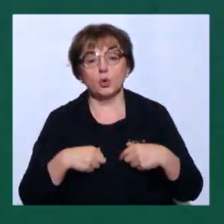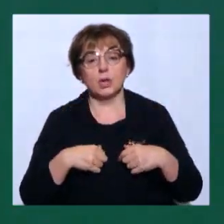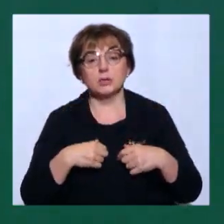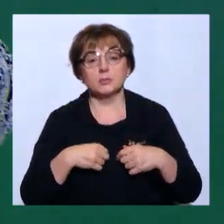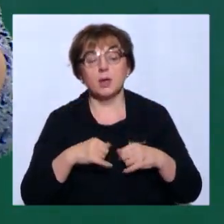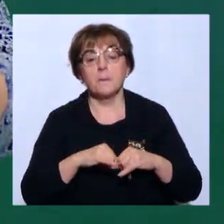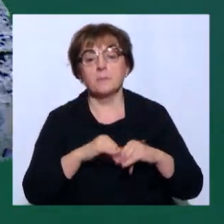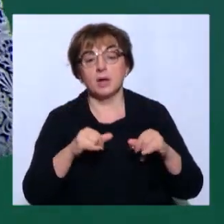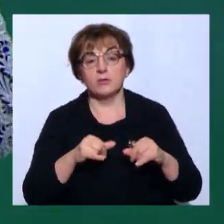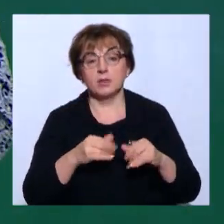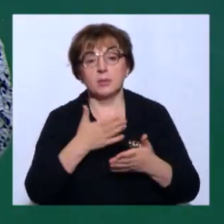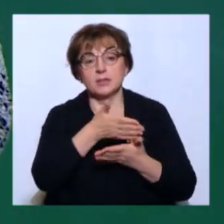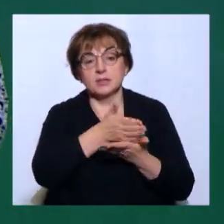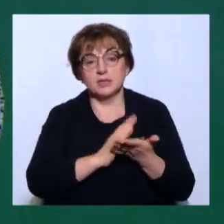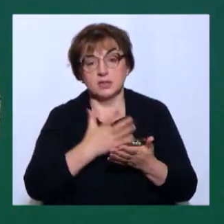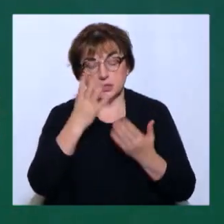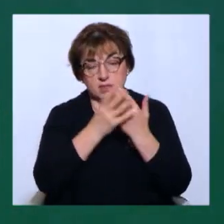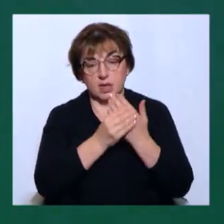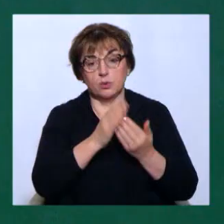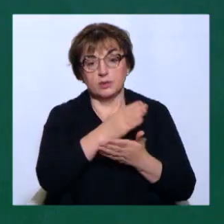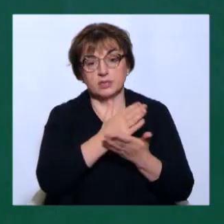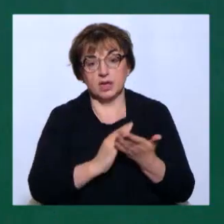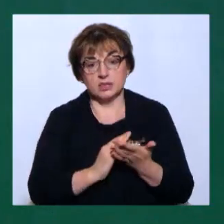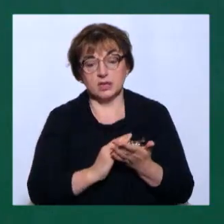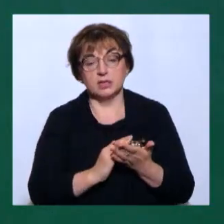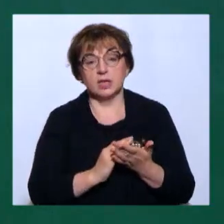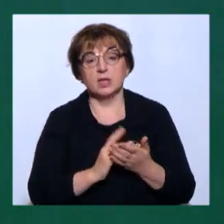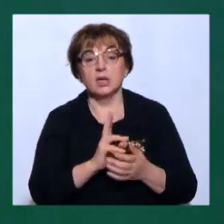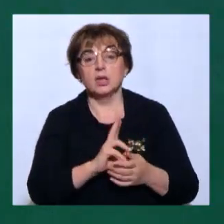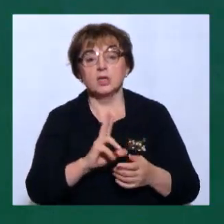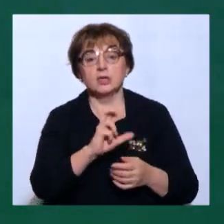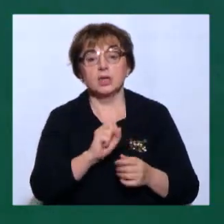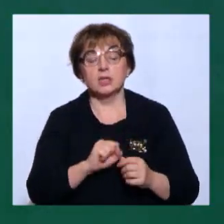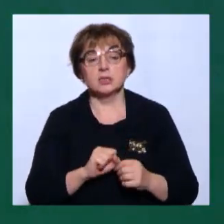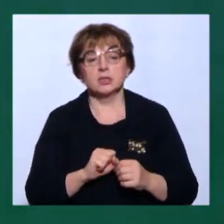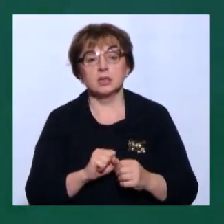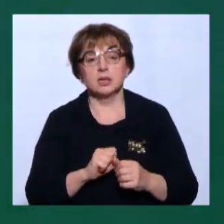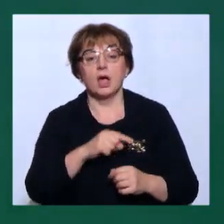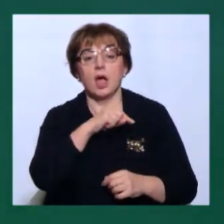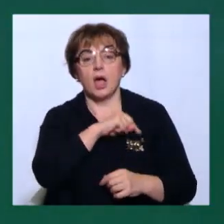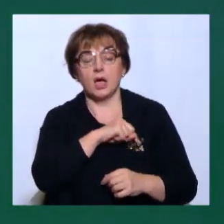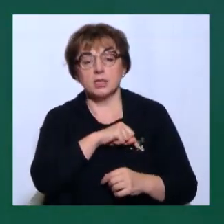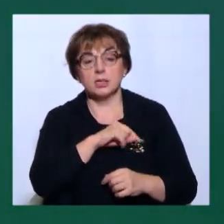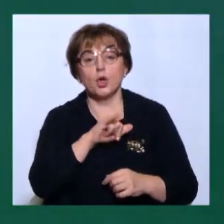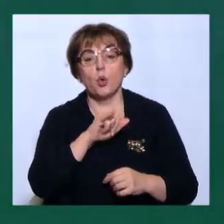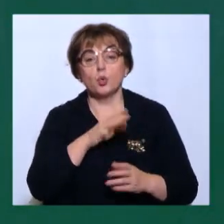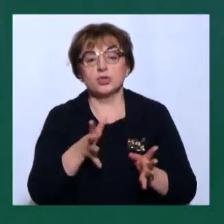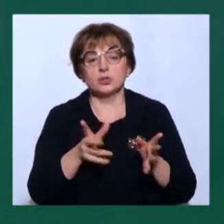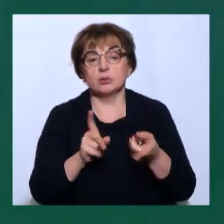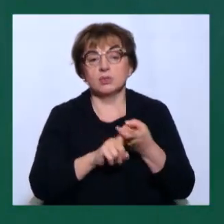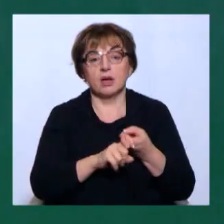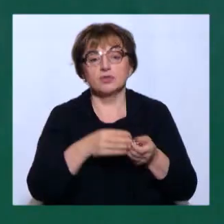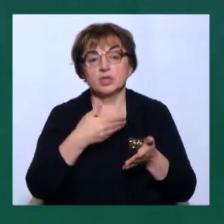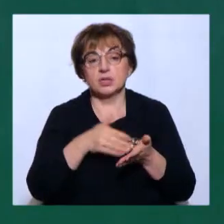მრავლდება სხეულის ნაწილიდან, და ჰიდრას ახასიათებს უსქესო გამრავლების ერთ-ერთი